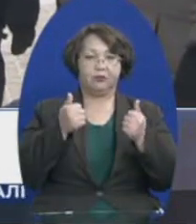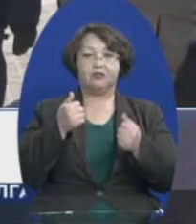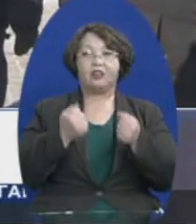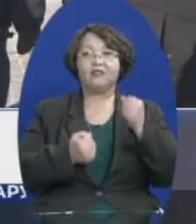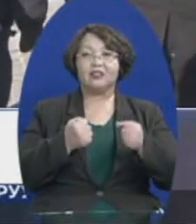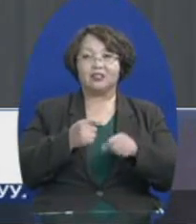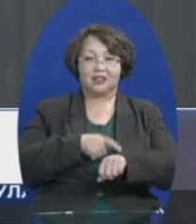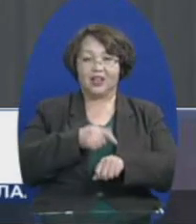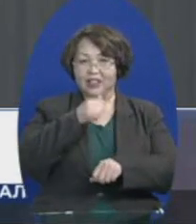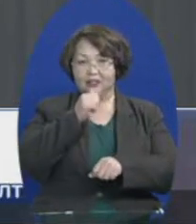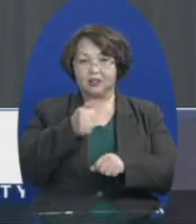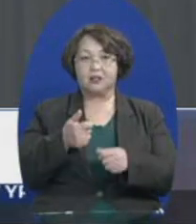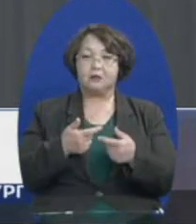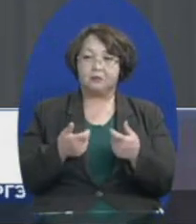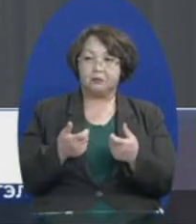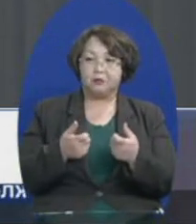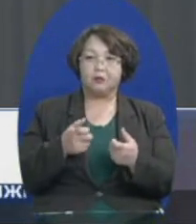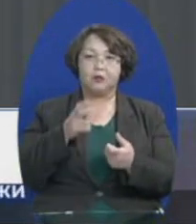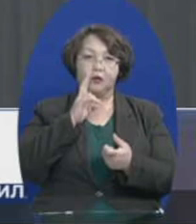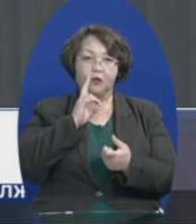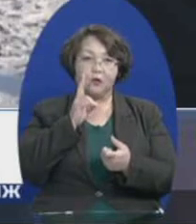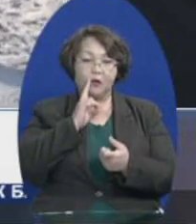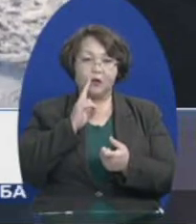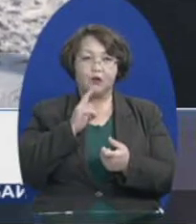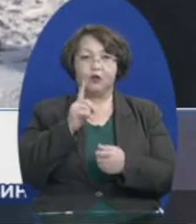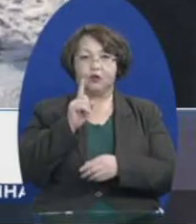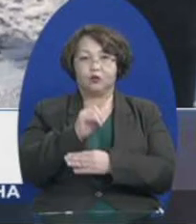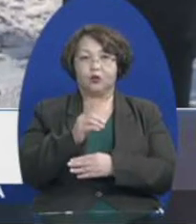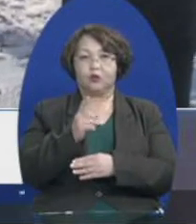садна. Мөн буудлын хоол тээврийн хэрэгслийн одоо хоногийн хураамжийг